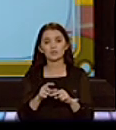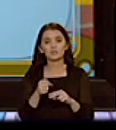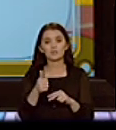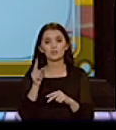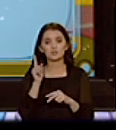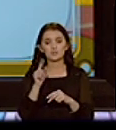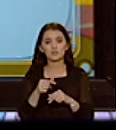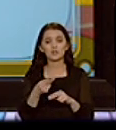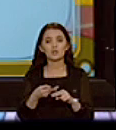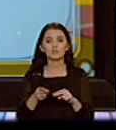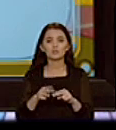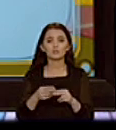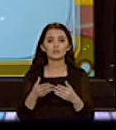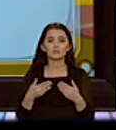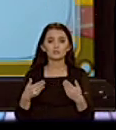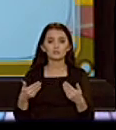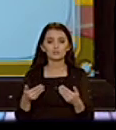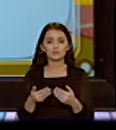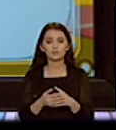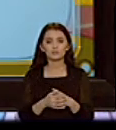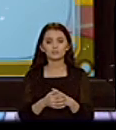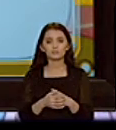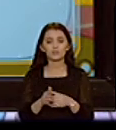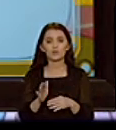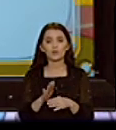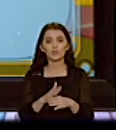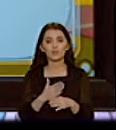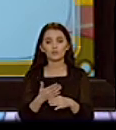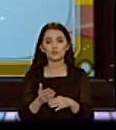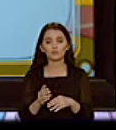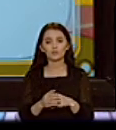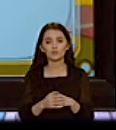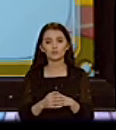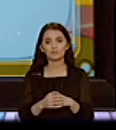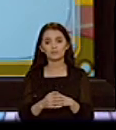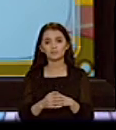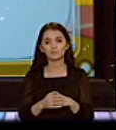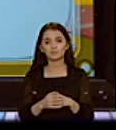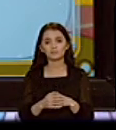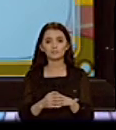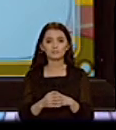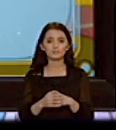bilasiz. Buning uchun biz bo'linmani